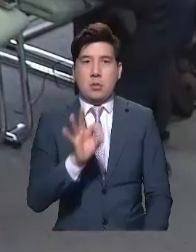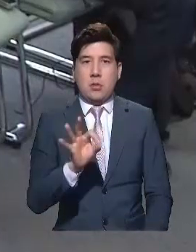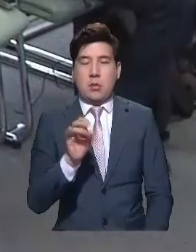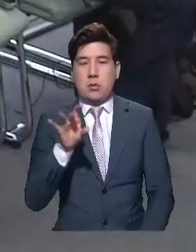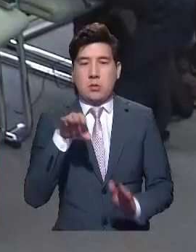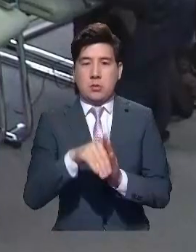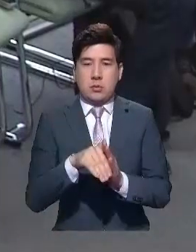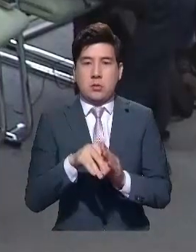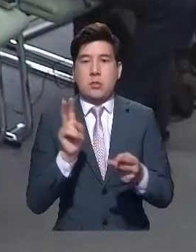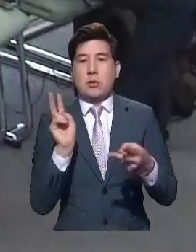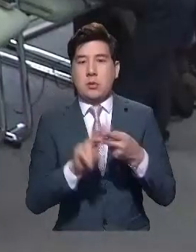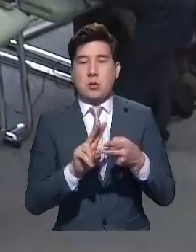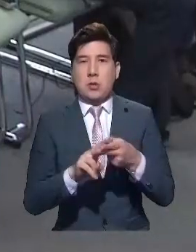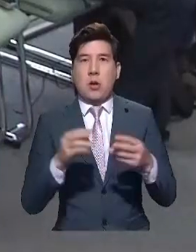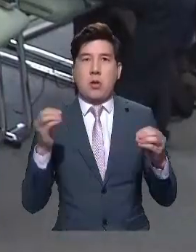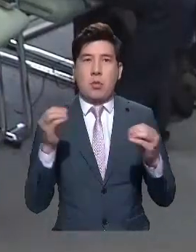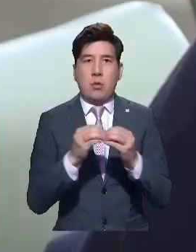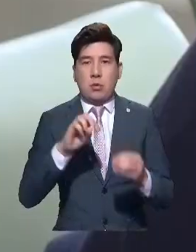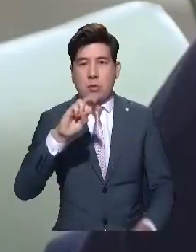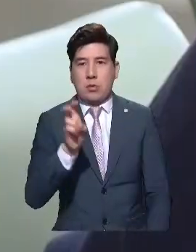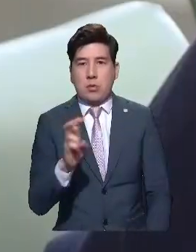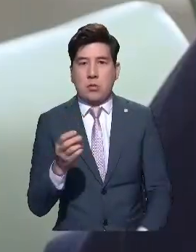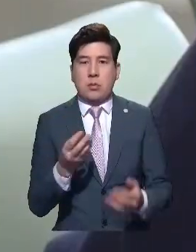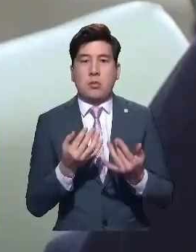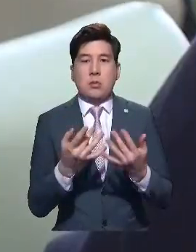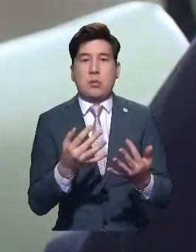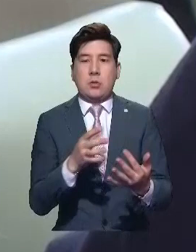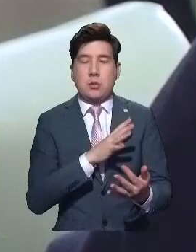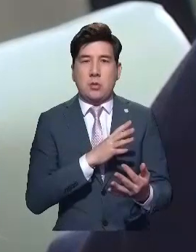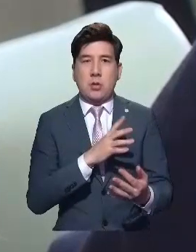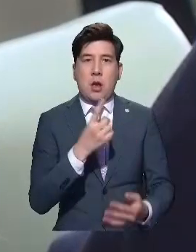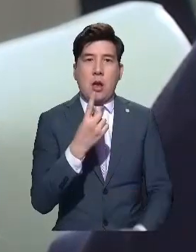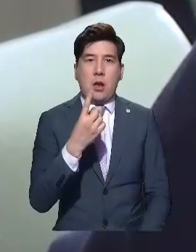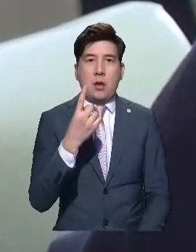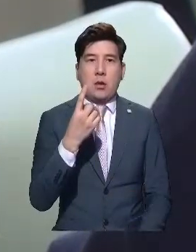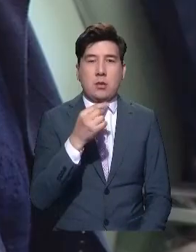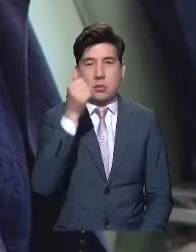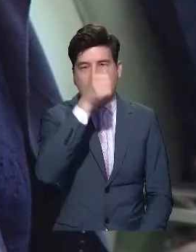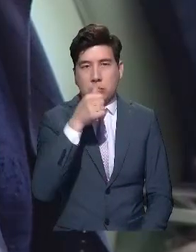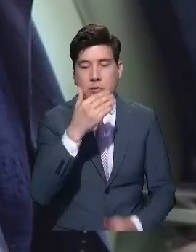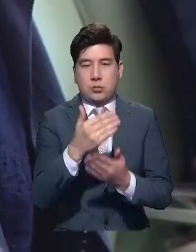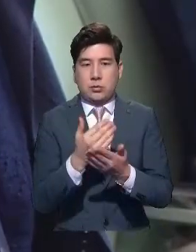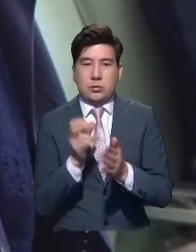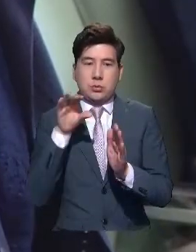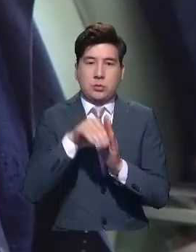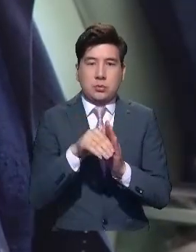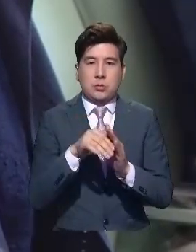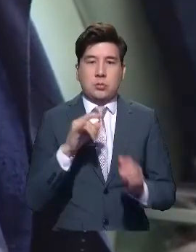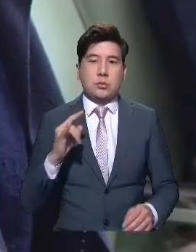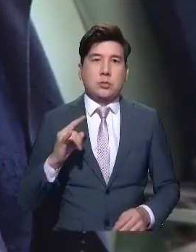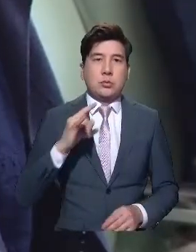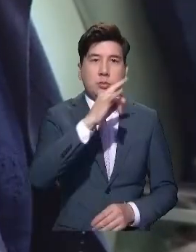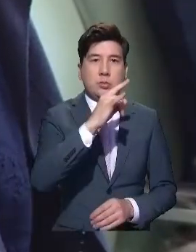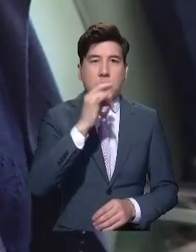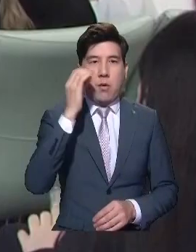üşin ärqaysınan 10 000 dollar talap etken görünet. Bir ay degende ekeu kutkarıldı, qazır Kazakstanğa ışıp kele jatır, olardıñ joğarı bilimi